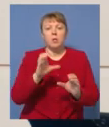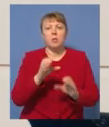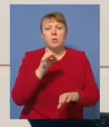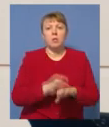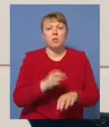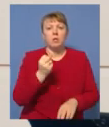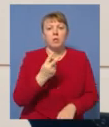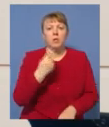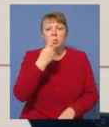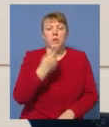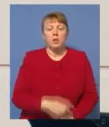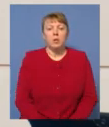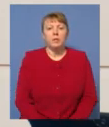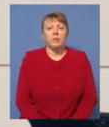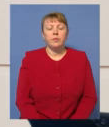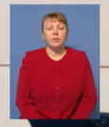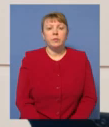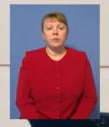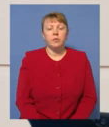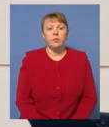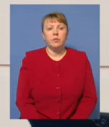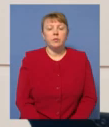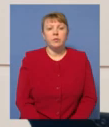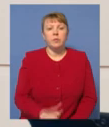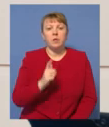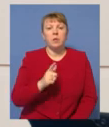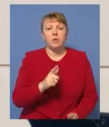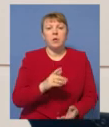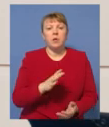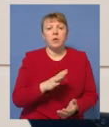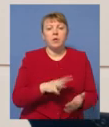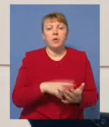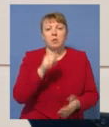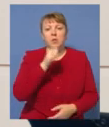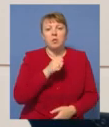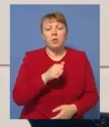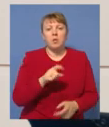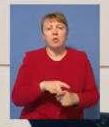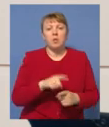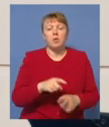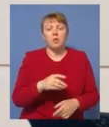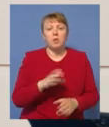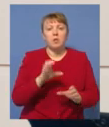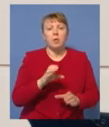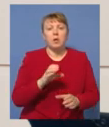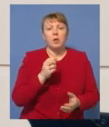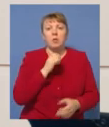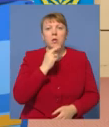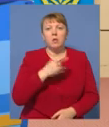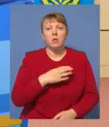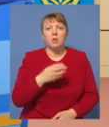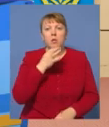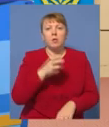ответственности 13 наших граждан, то по итогам 9 месяцев этого года ни одно лицо не было незаконно привлечено к